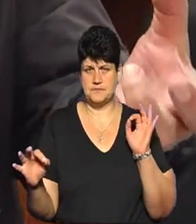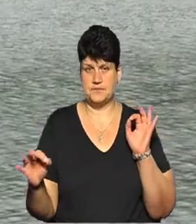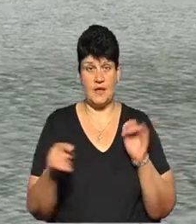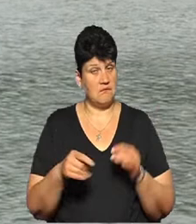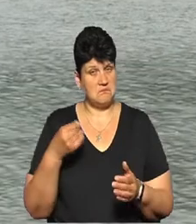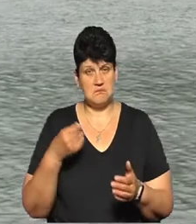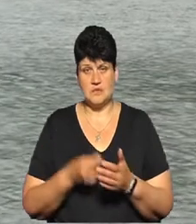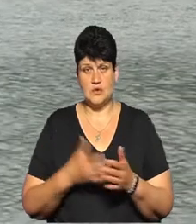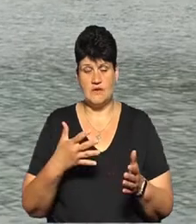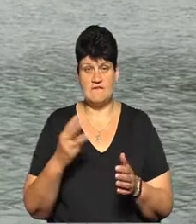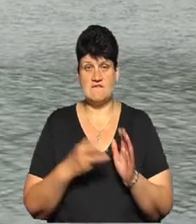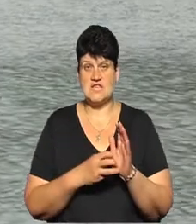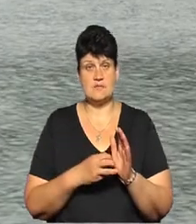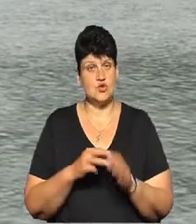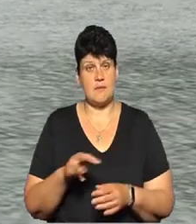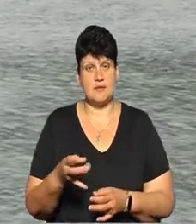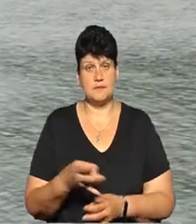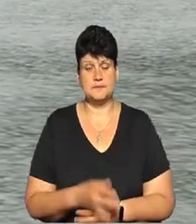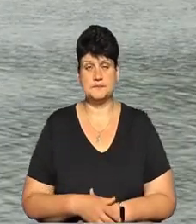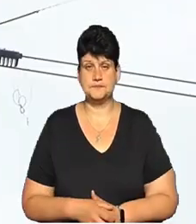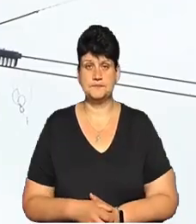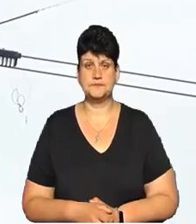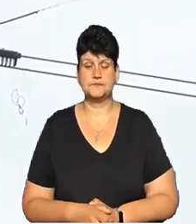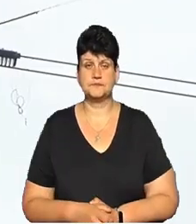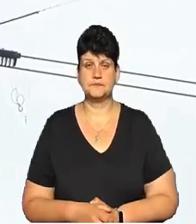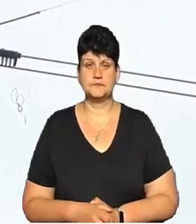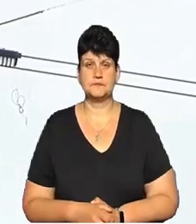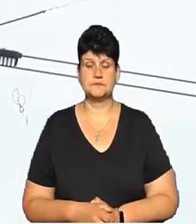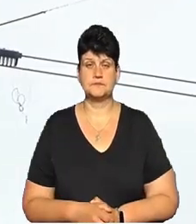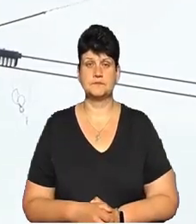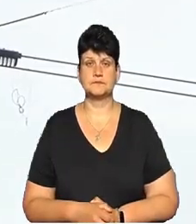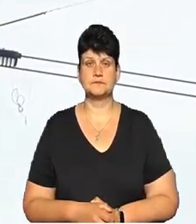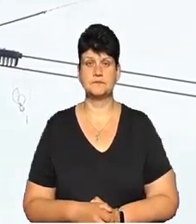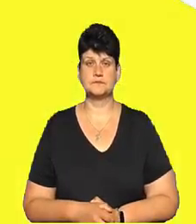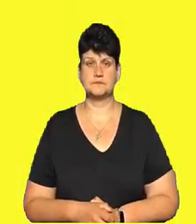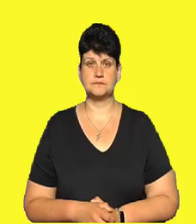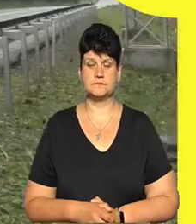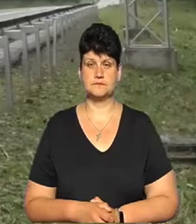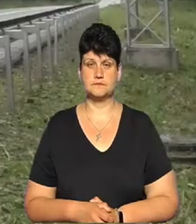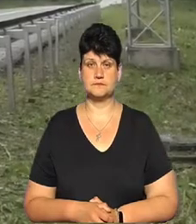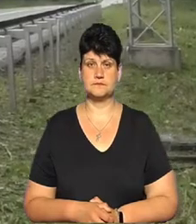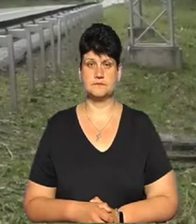800 метрів. Мирослава Західна, Василь Панчук, новини на Суспільному, Тернопільщина.